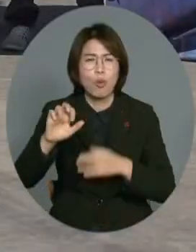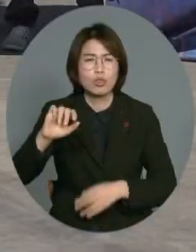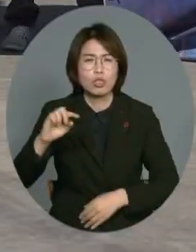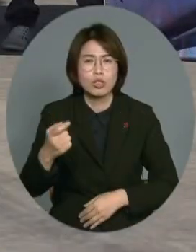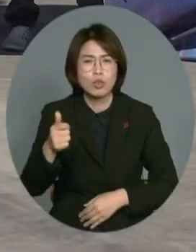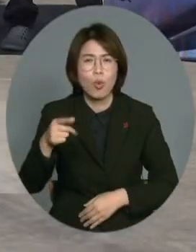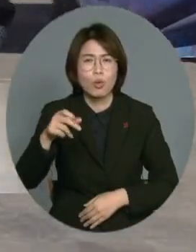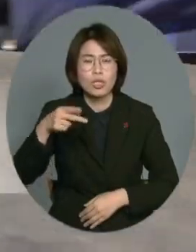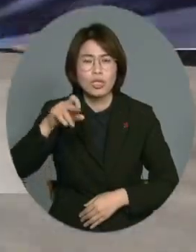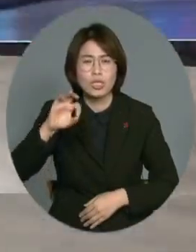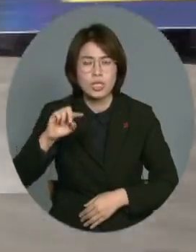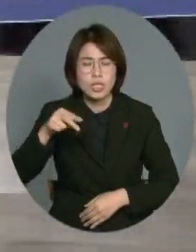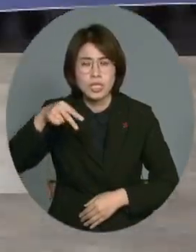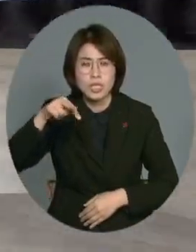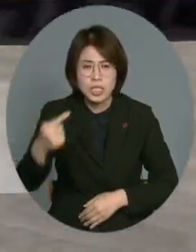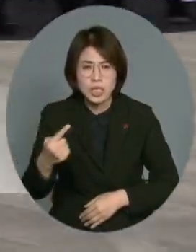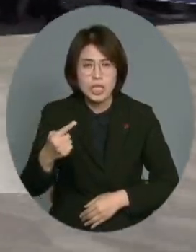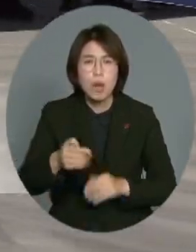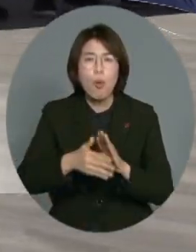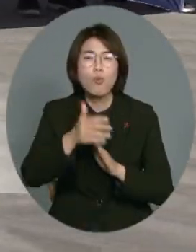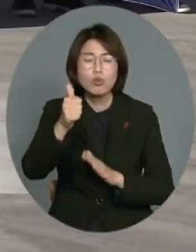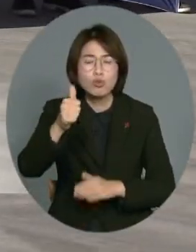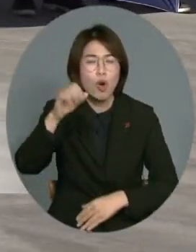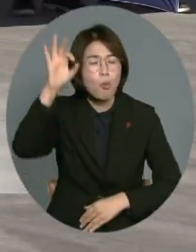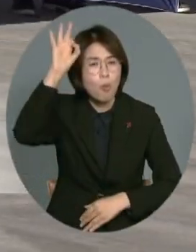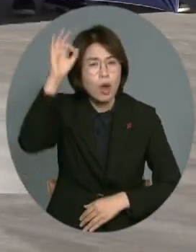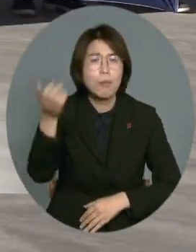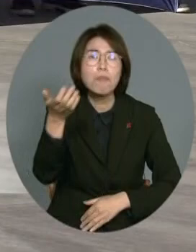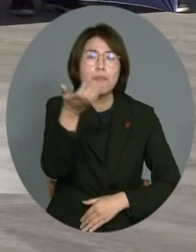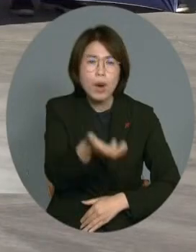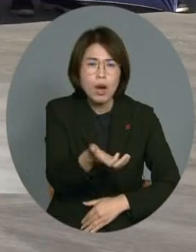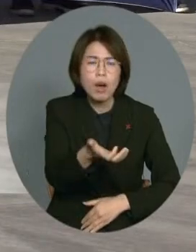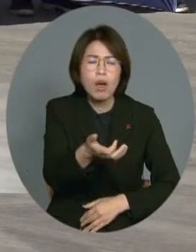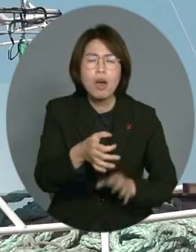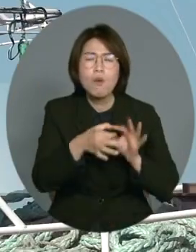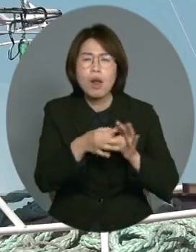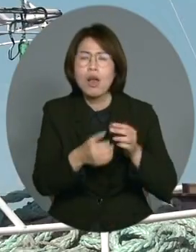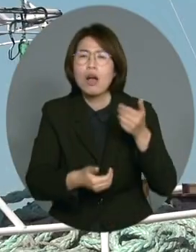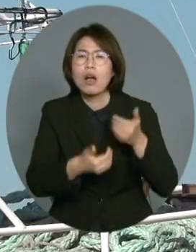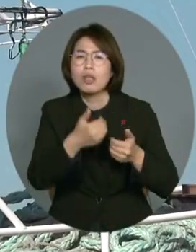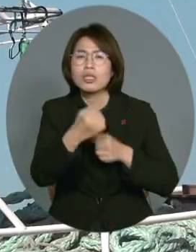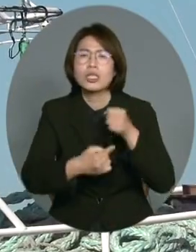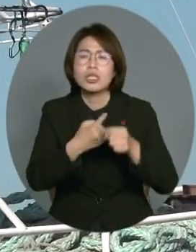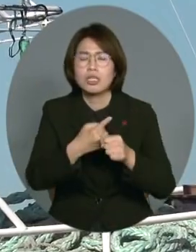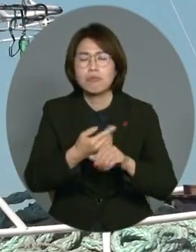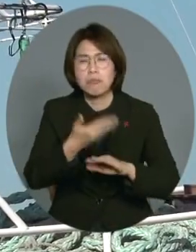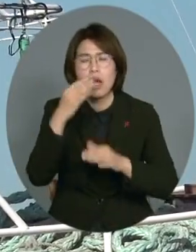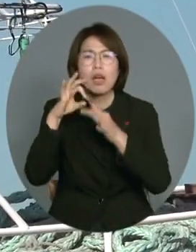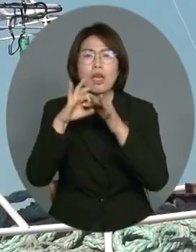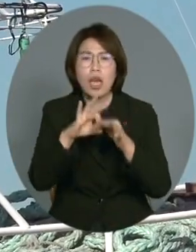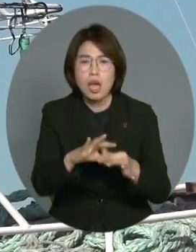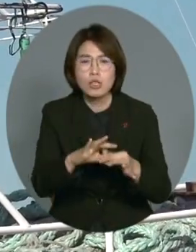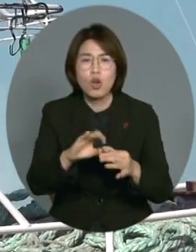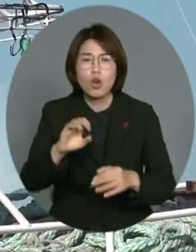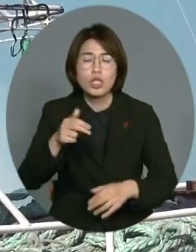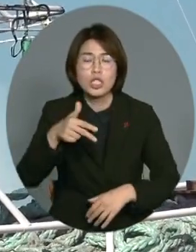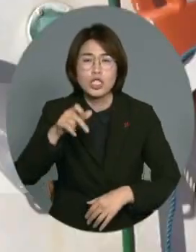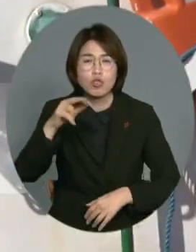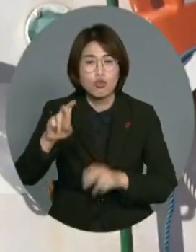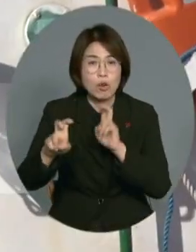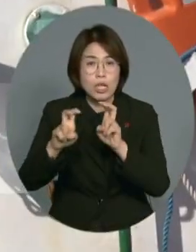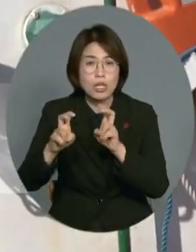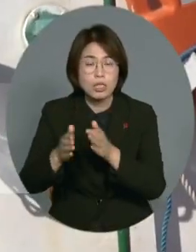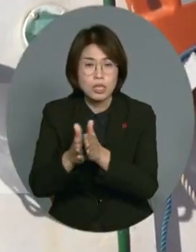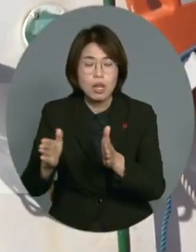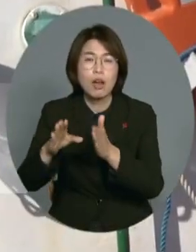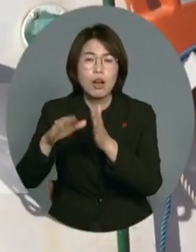포스코홀딩스의 본사를 포항에 두는 것과 관련한 갈등이 1년 가까이 이어지고 있습니다 포스코 측이 지주사 출범